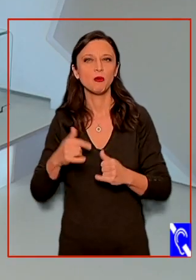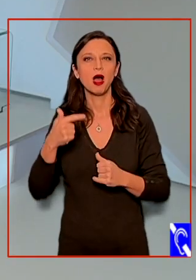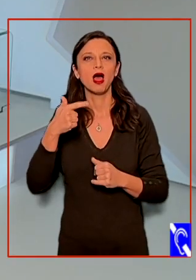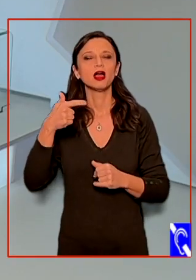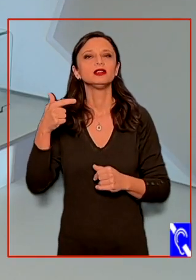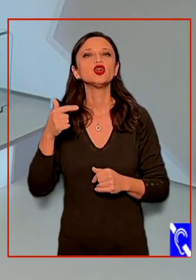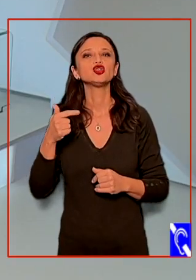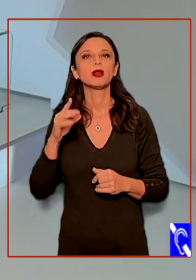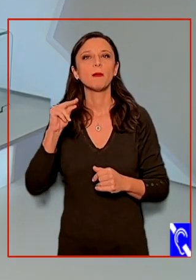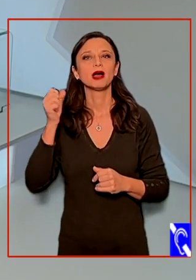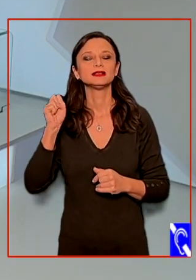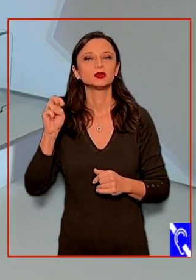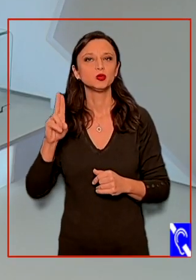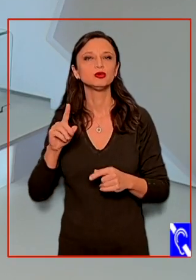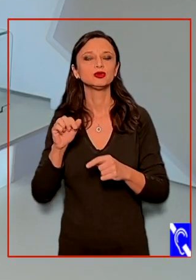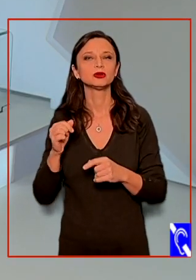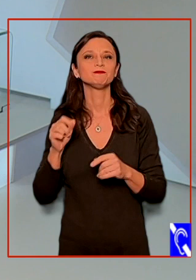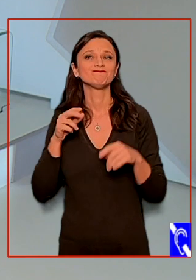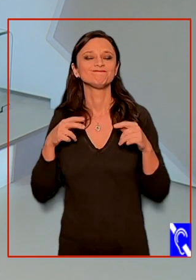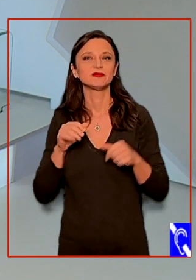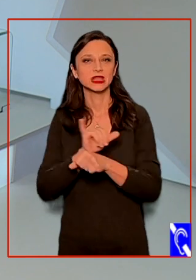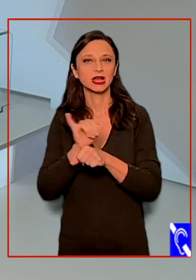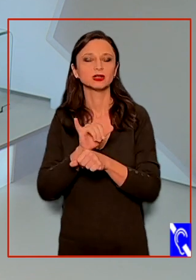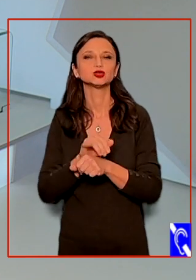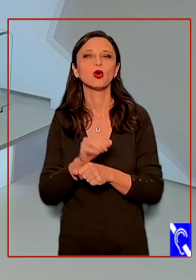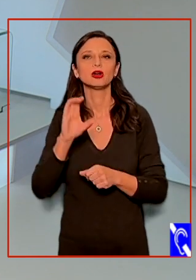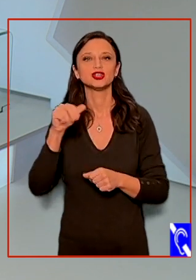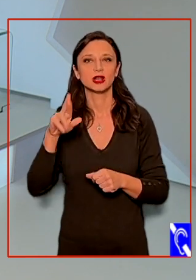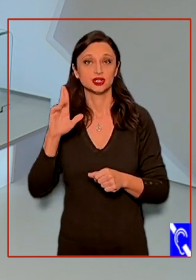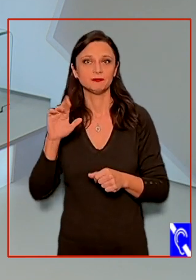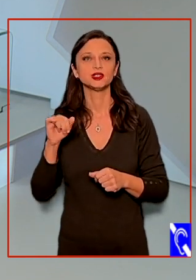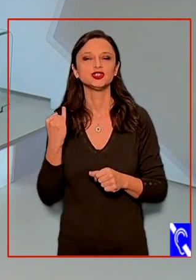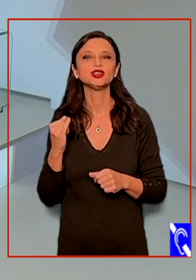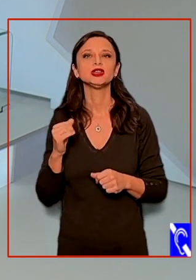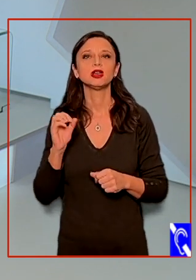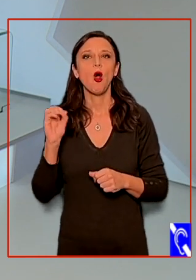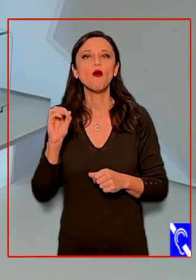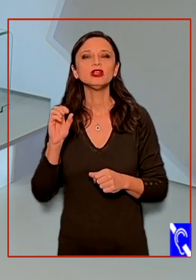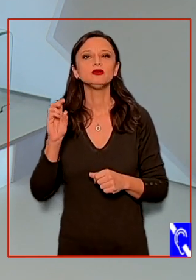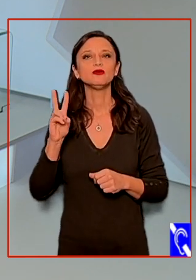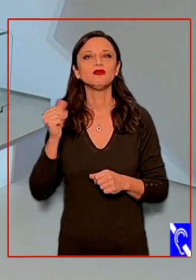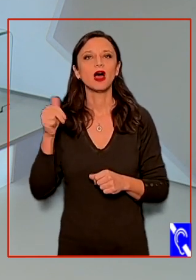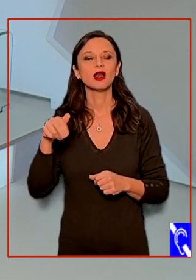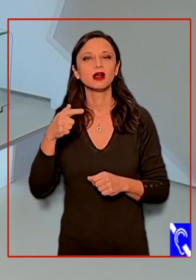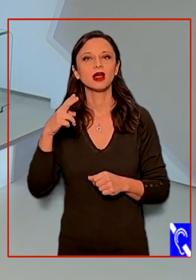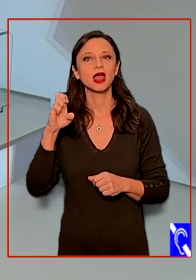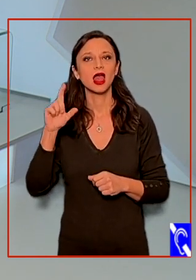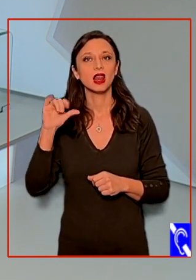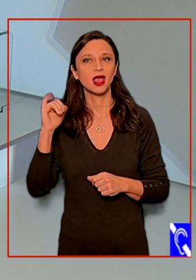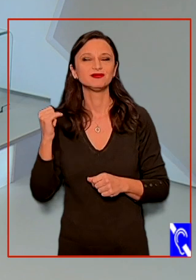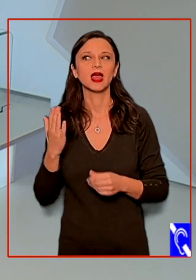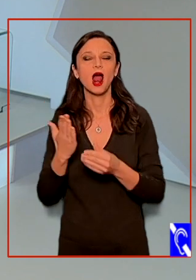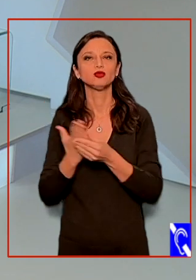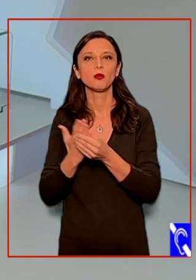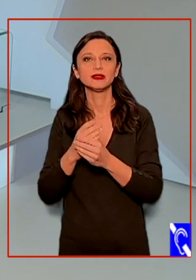E Georgiana Pascu, director de programe la Centrul de Resurse Juridice, și Ovidiu Vanghele, jurnalist de investigație care a documentat astfel de